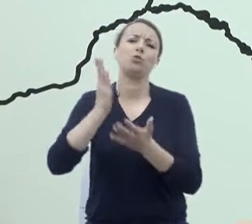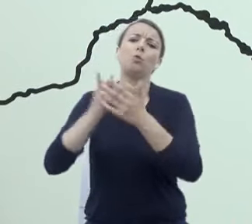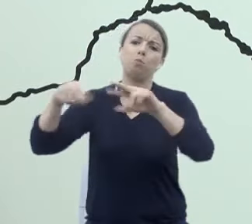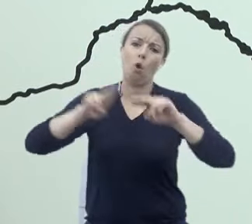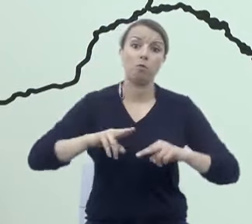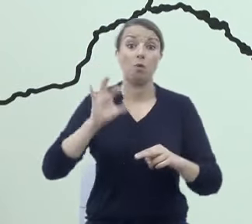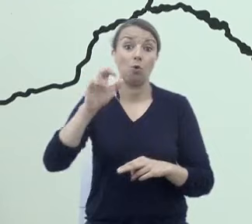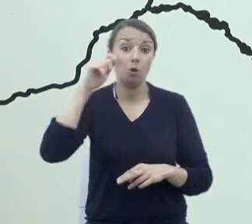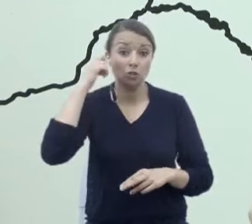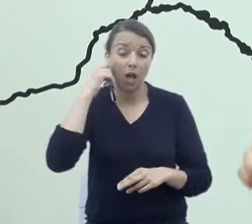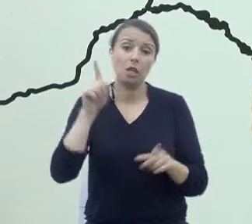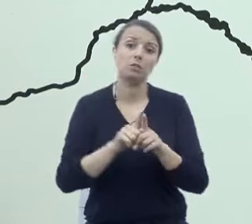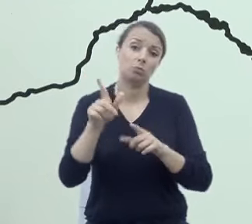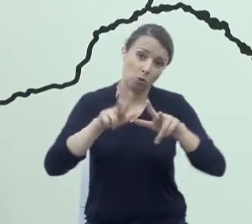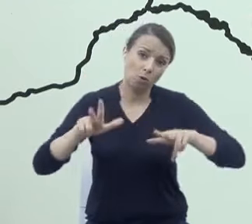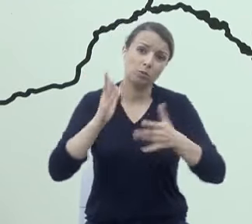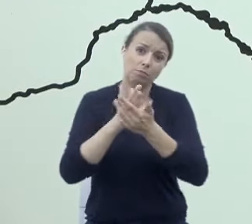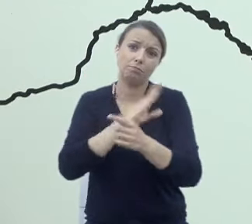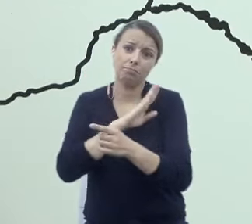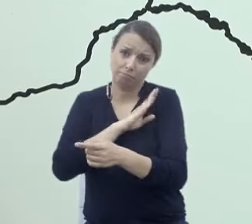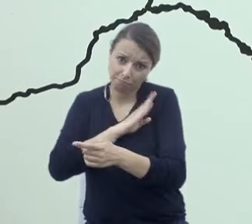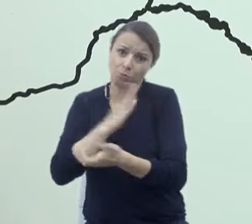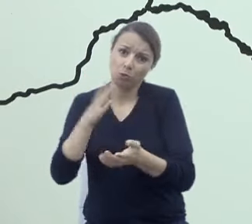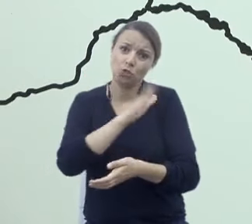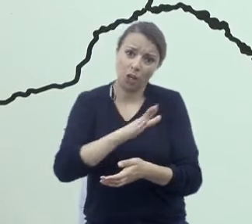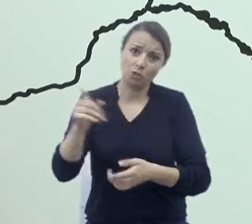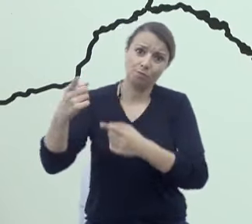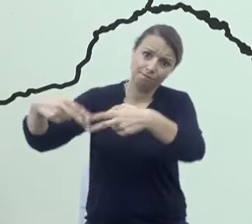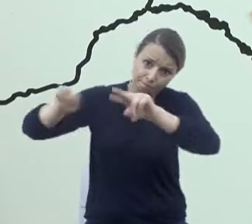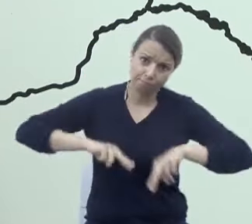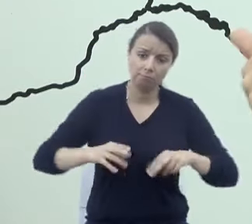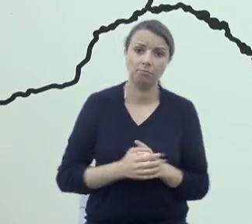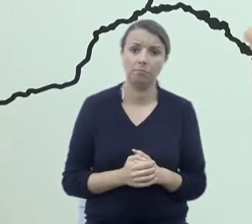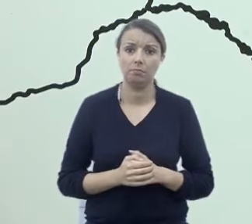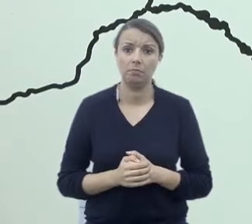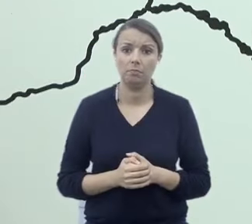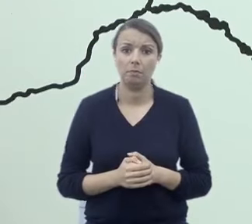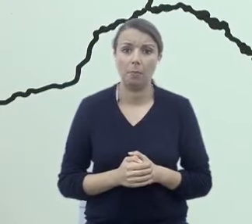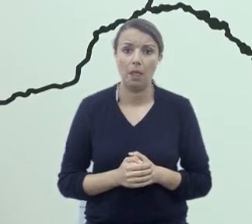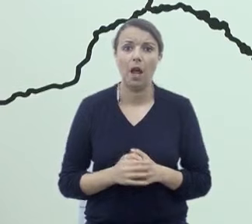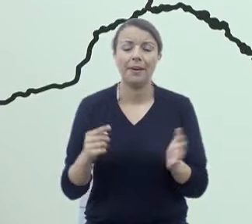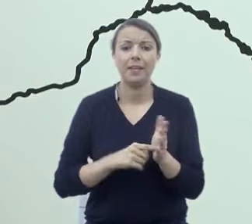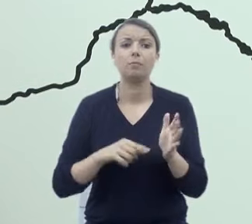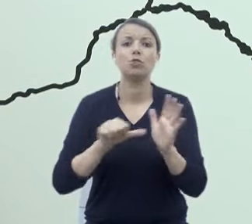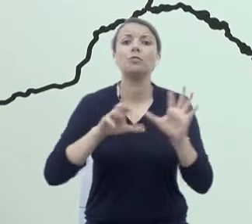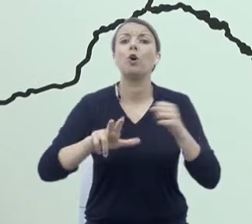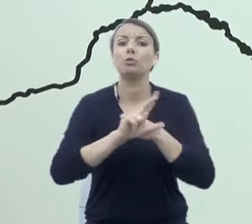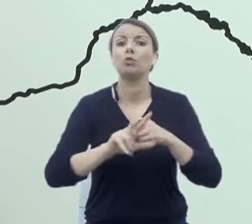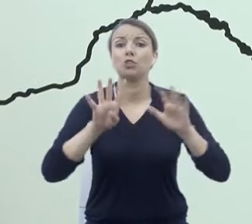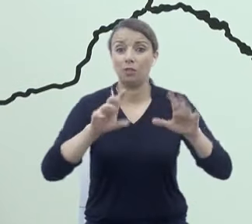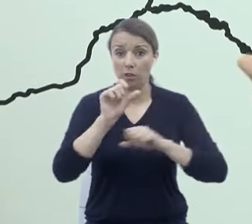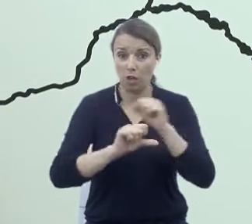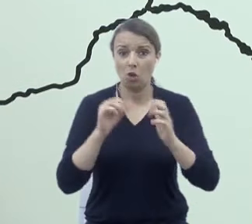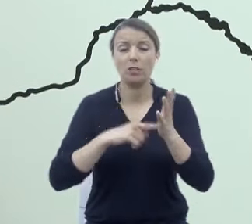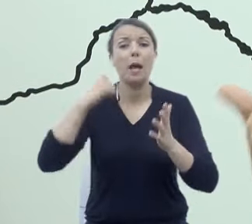dziadkowie i rodziny umarły. I oni jak gdyby, mimo że po 1989 roku ta pamięć